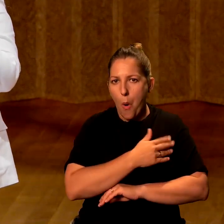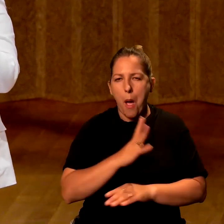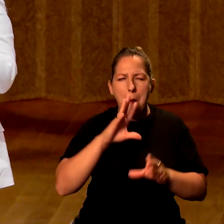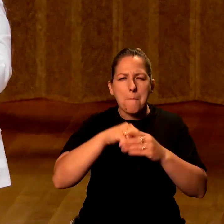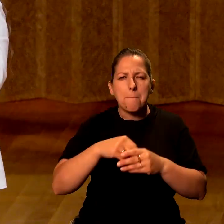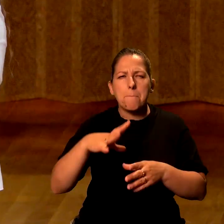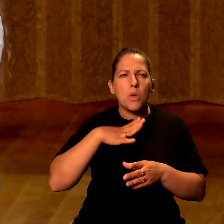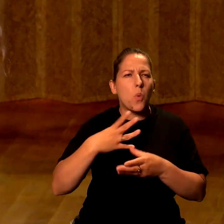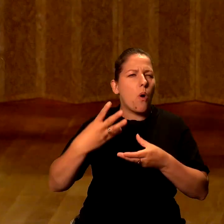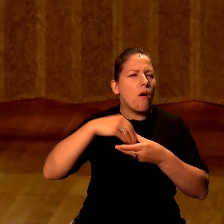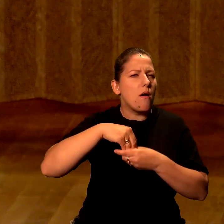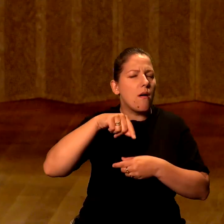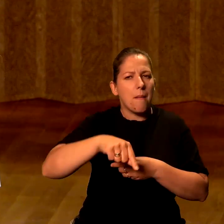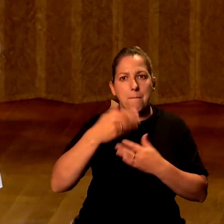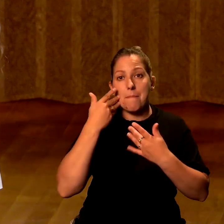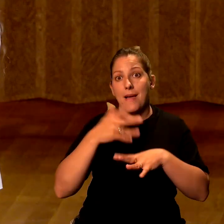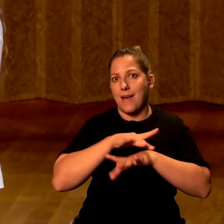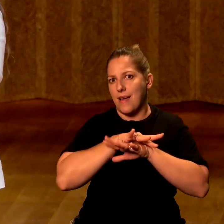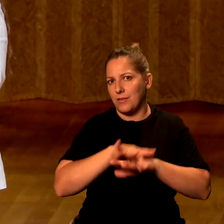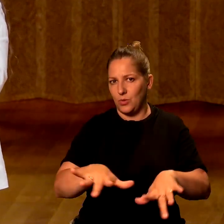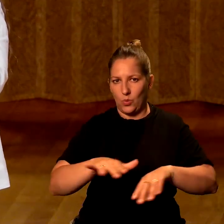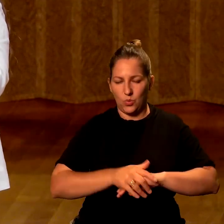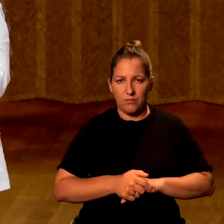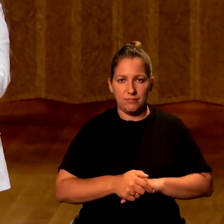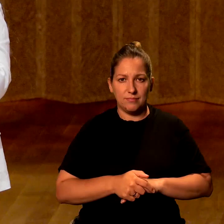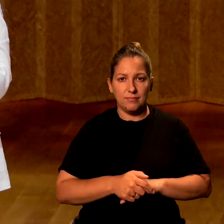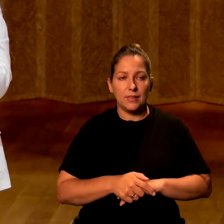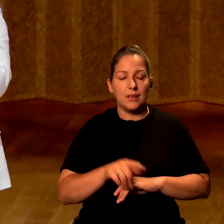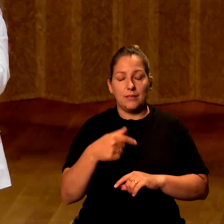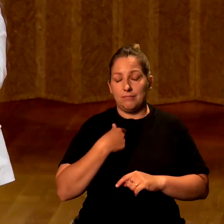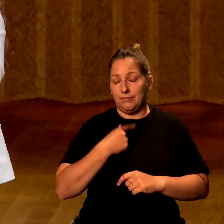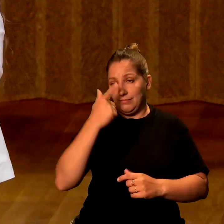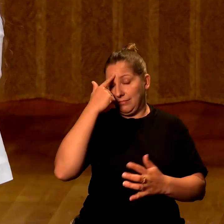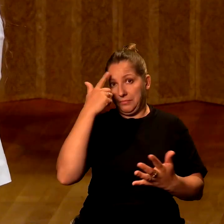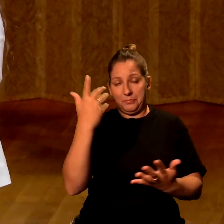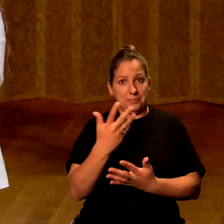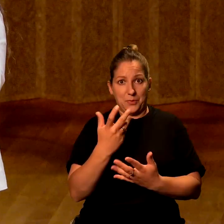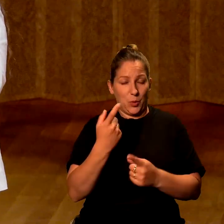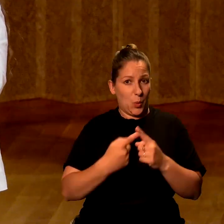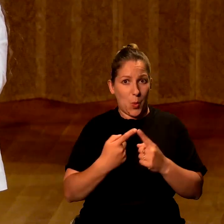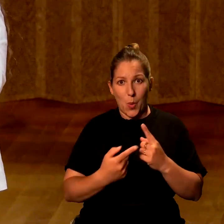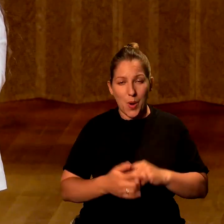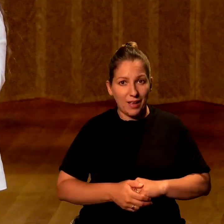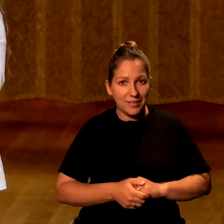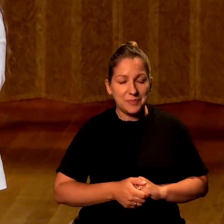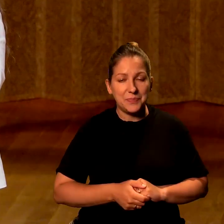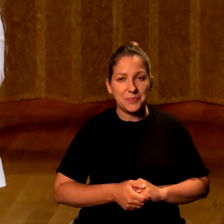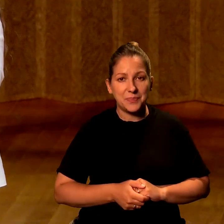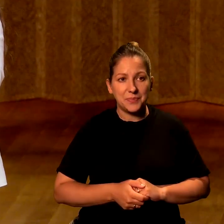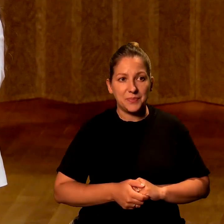do nas bardzo dużo i to przeszło nasze najśmielsze w ogóle wyobrażenia.